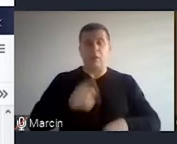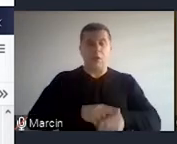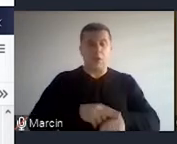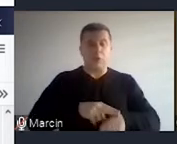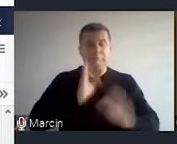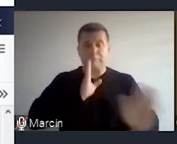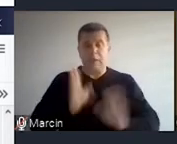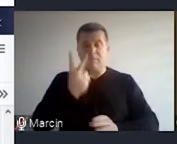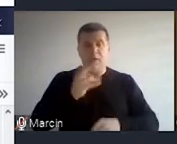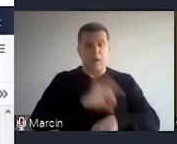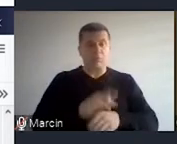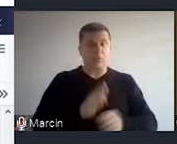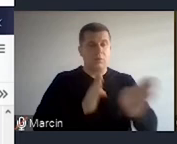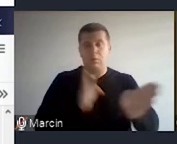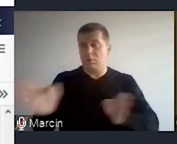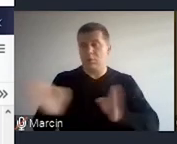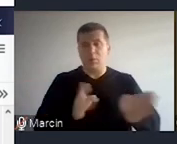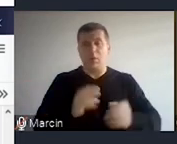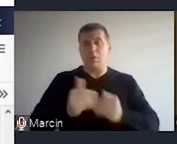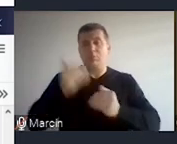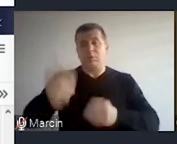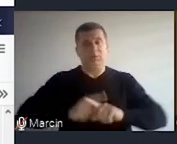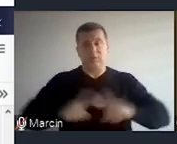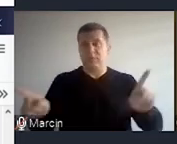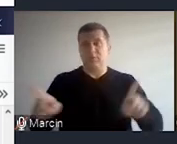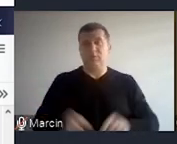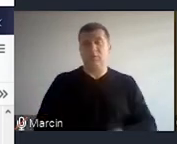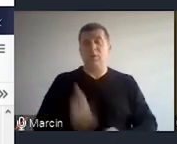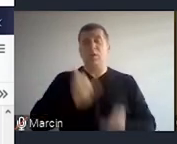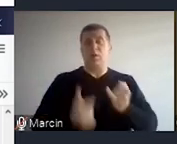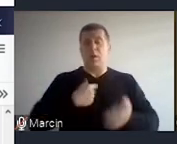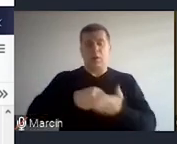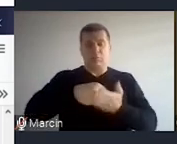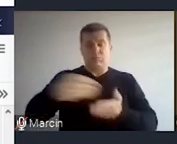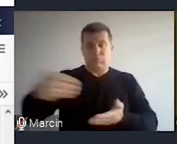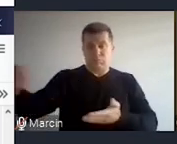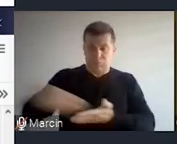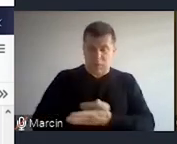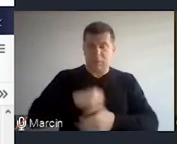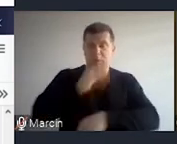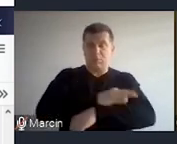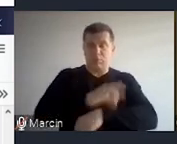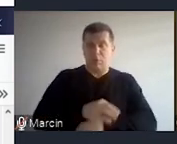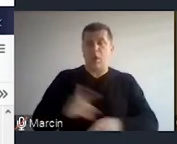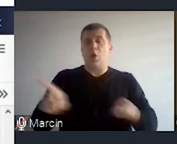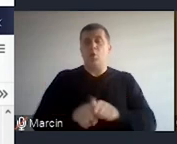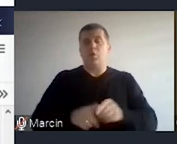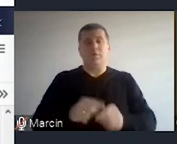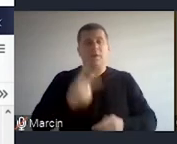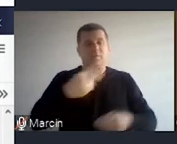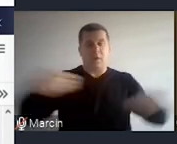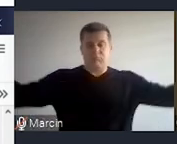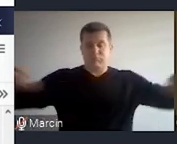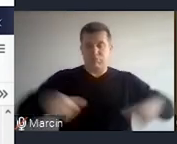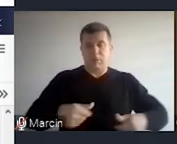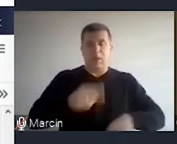godzinach, w dwóch projektach, czy w projekcie i poza nim. No bo jeśli płacą mi z projektu i równocześnie poza nim za